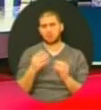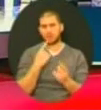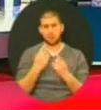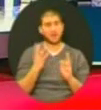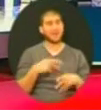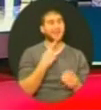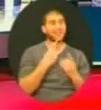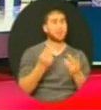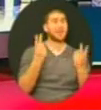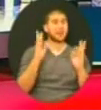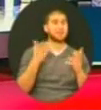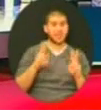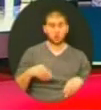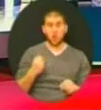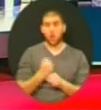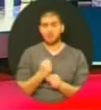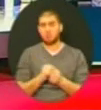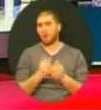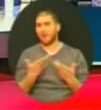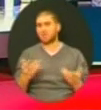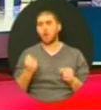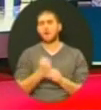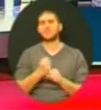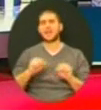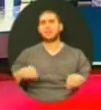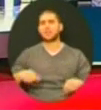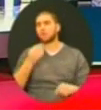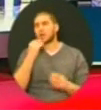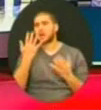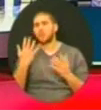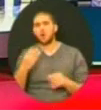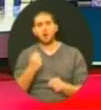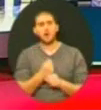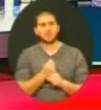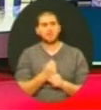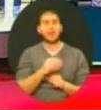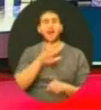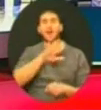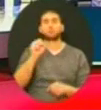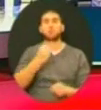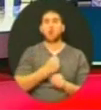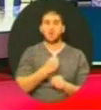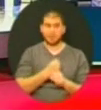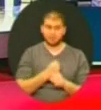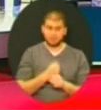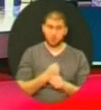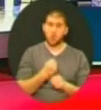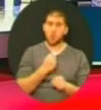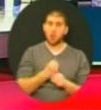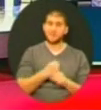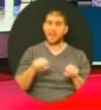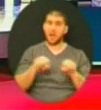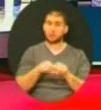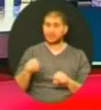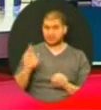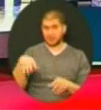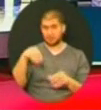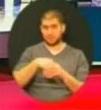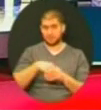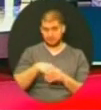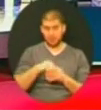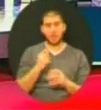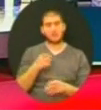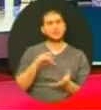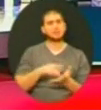דיון עקרוני, האם יש או אין עובדי קבלן, יש פה עובדים של חברות שירותים, כ-500 עובדים. דרך אגב, עובדי ערוץ הכנסת גם נכנסו לעניין הזה.